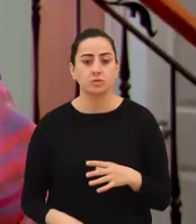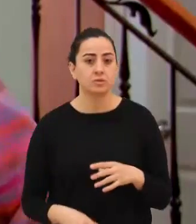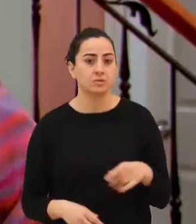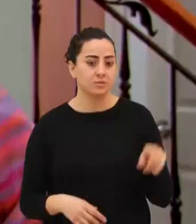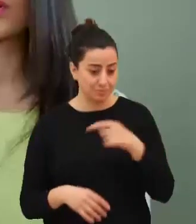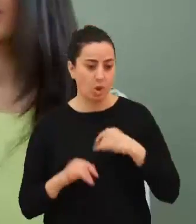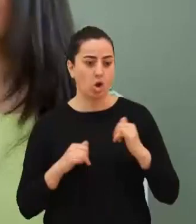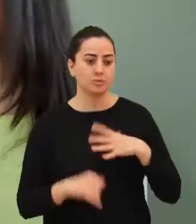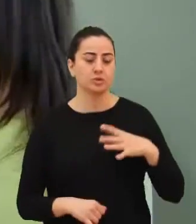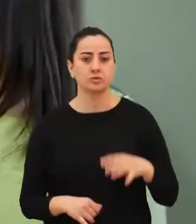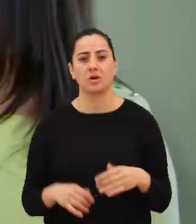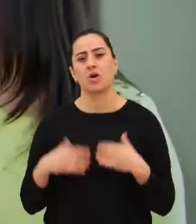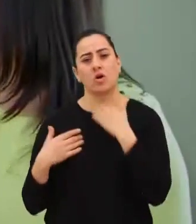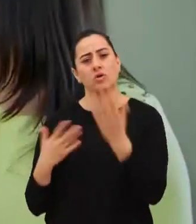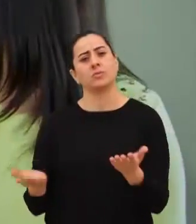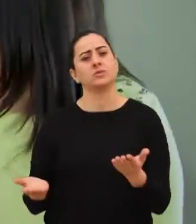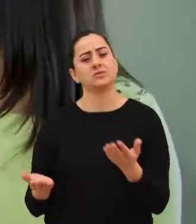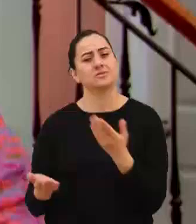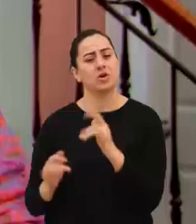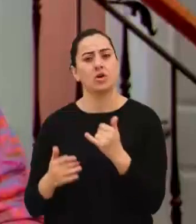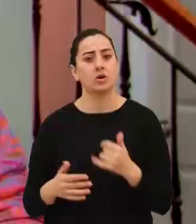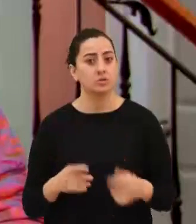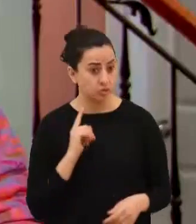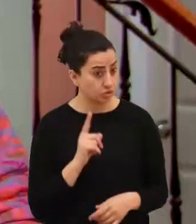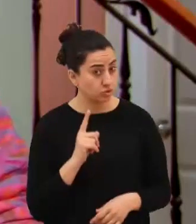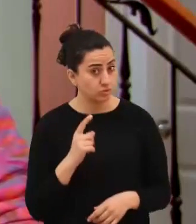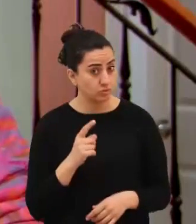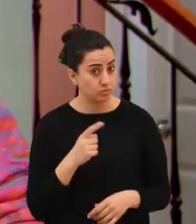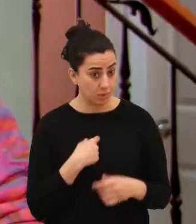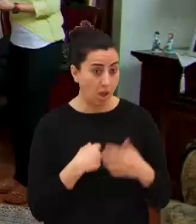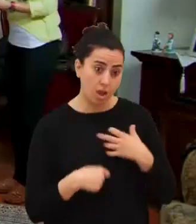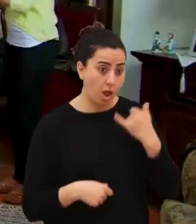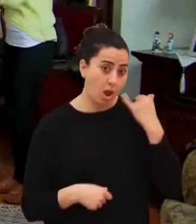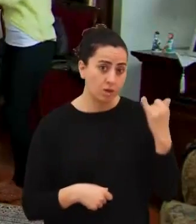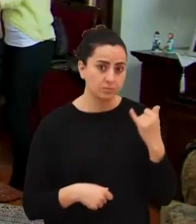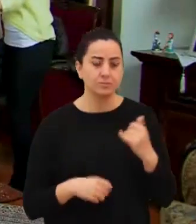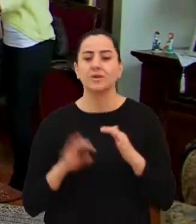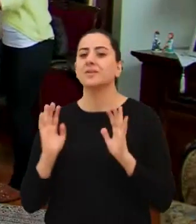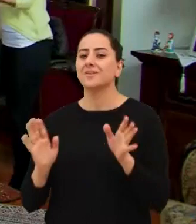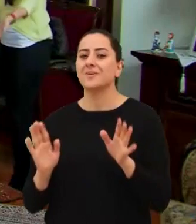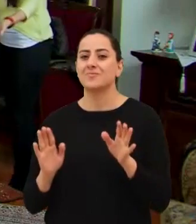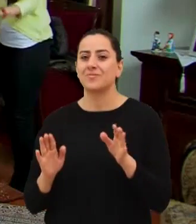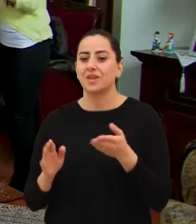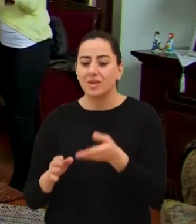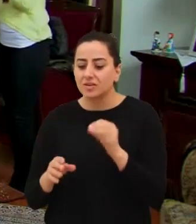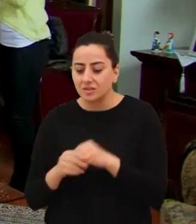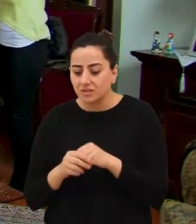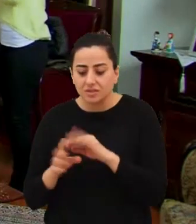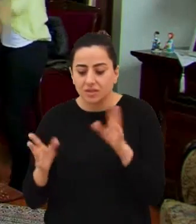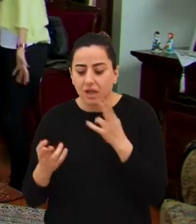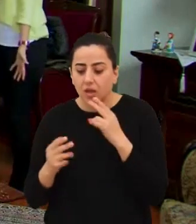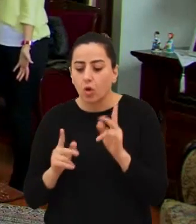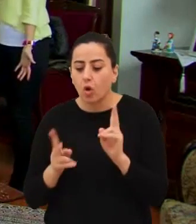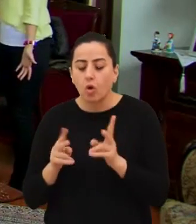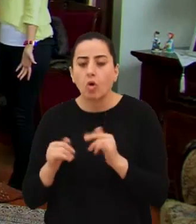beni de oynatacaksınız. Yok artık, daha neler, yok canım. Şşt, hemen anılarım şimdi, arayayım mı? Tamam, yani Fatma teyzeciğim ama senaryoda benim dışında kadın rolü